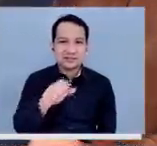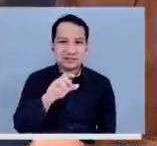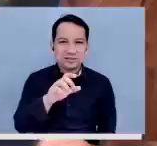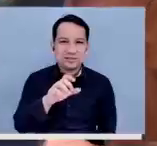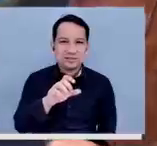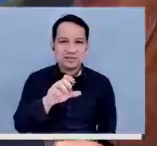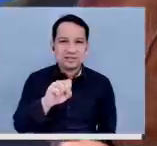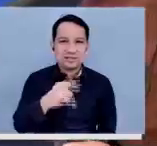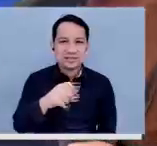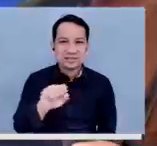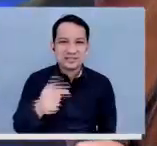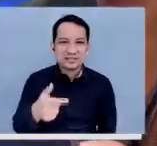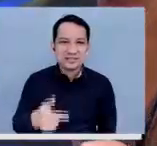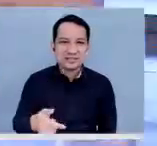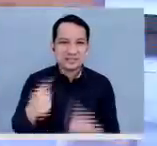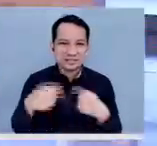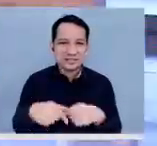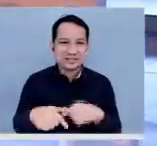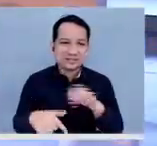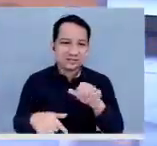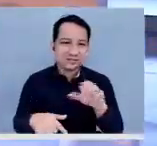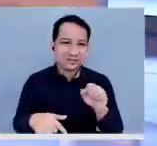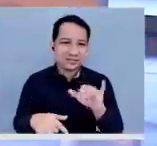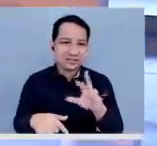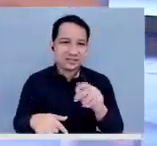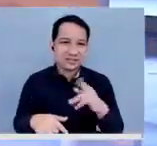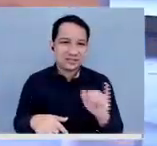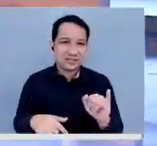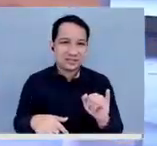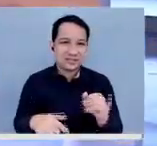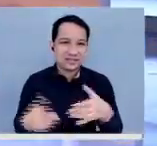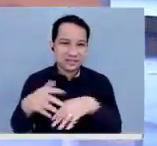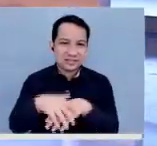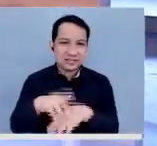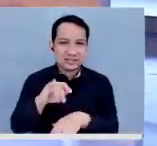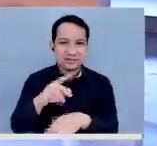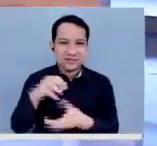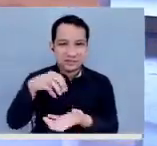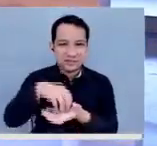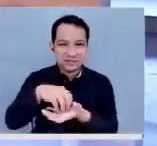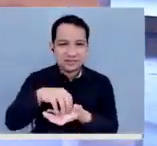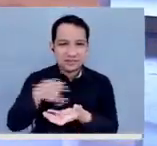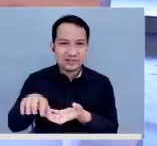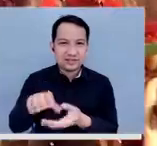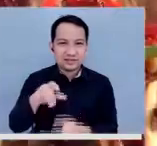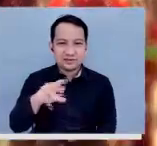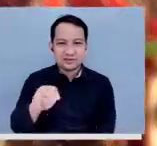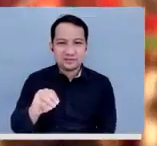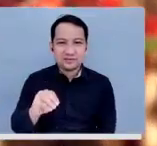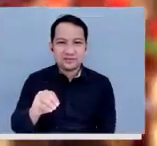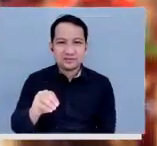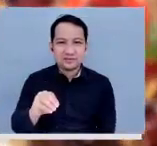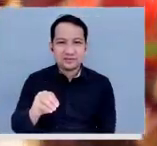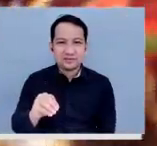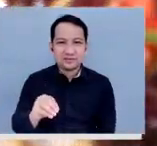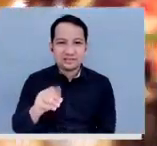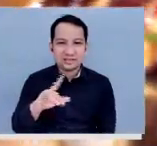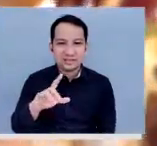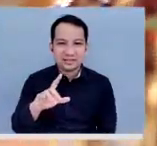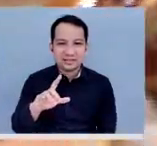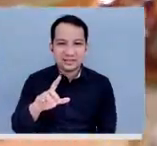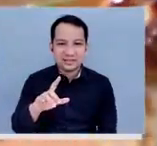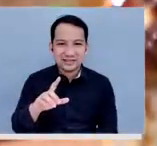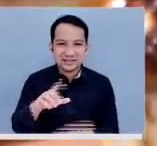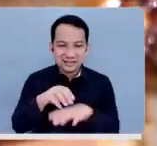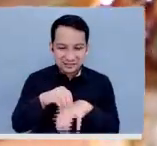ito po. Ito po yung sushi yaki, yung sushi na may takoyaki sa ibabaw. Okay. Sushi mares, sushi na calamari. Okay. And